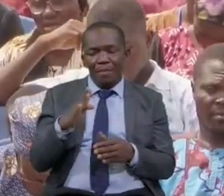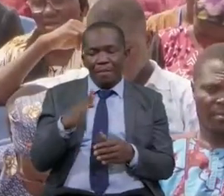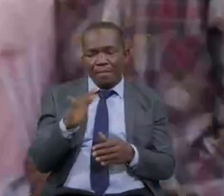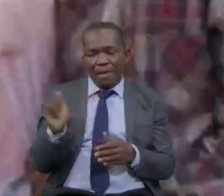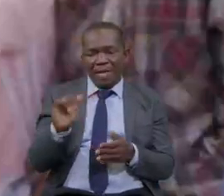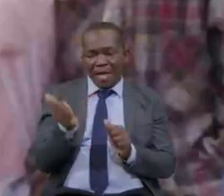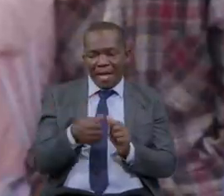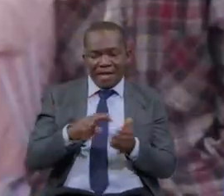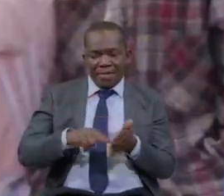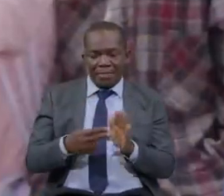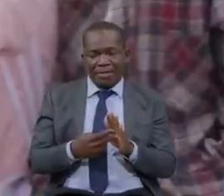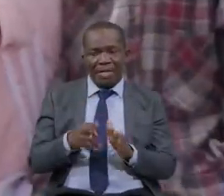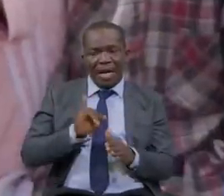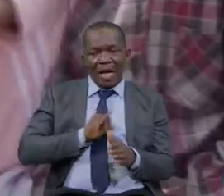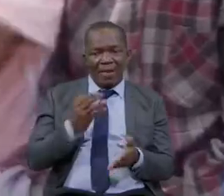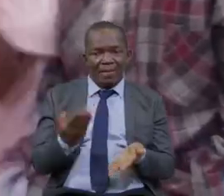morts. Verset